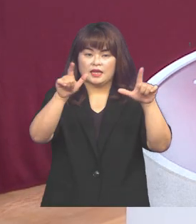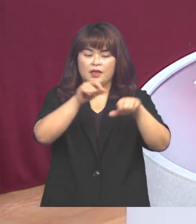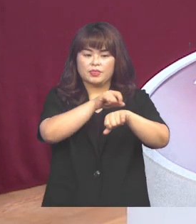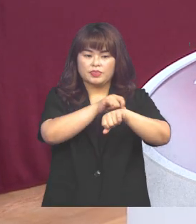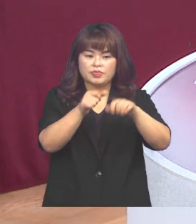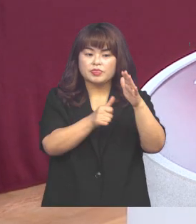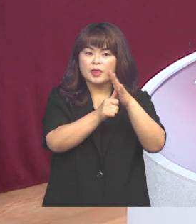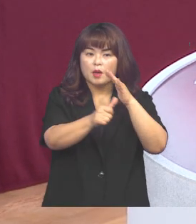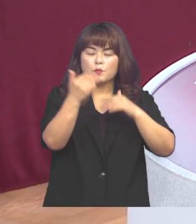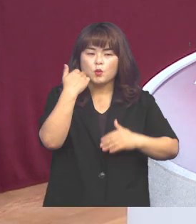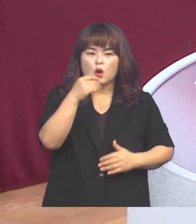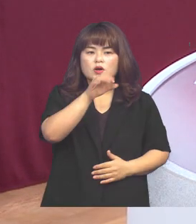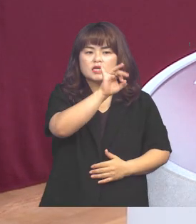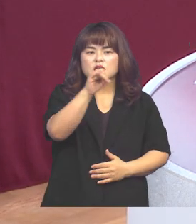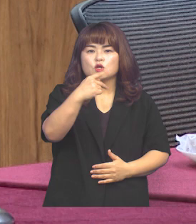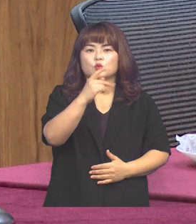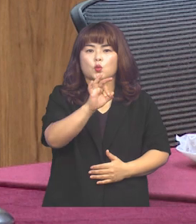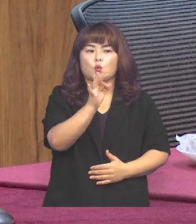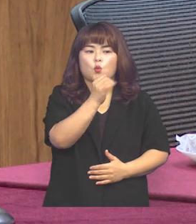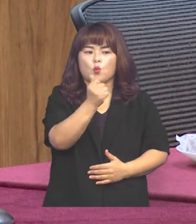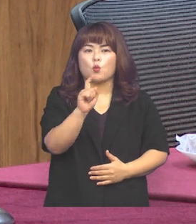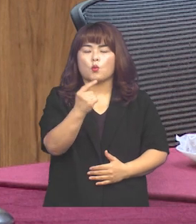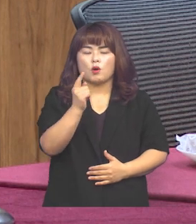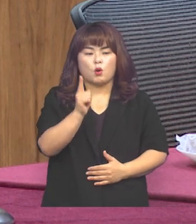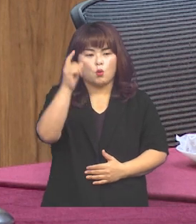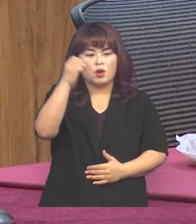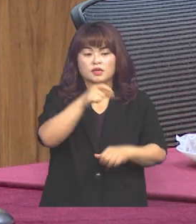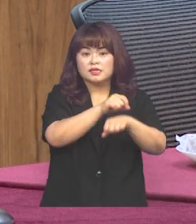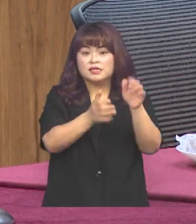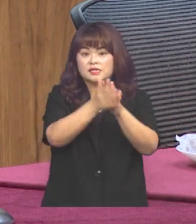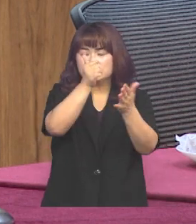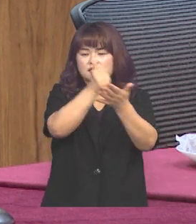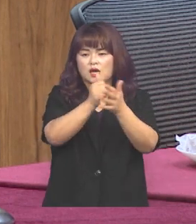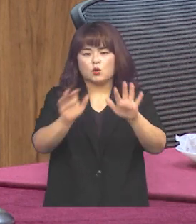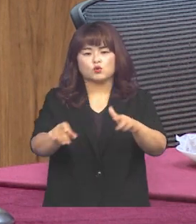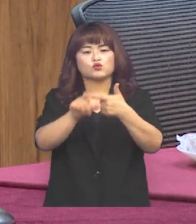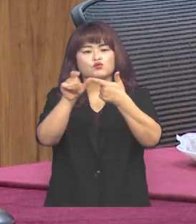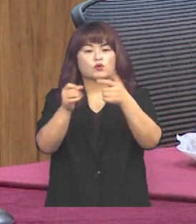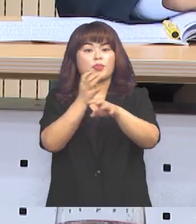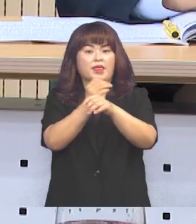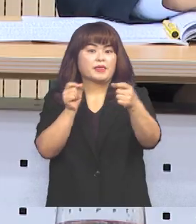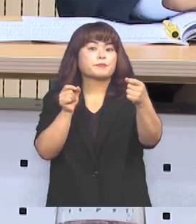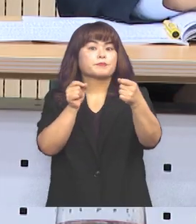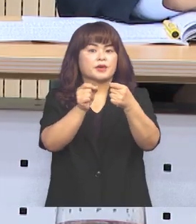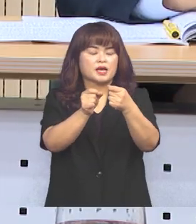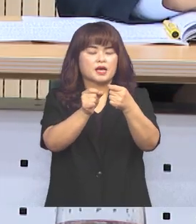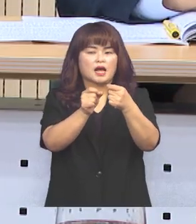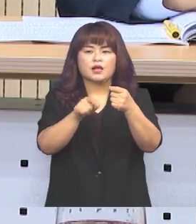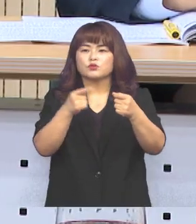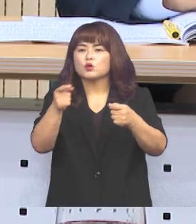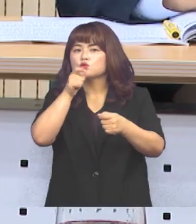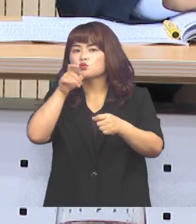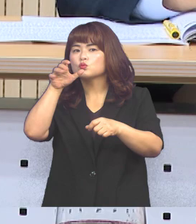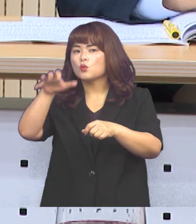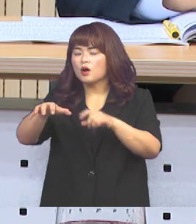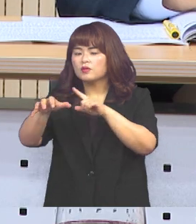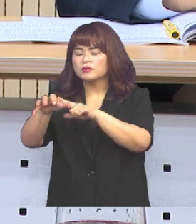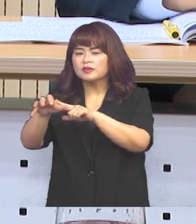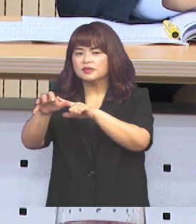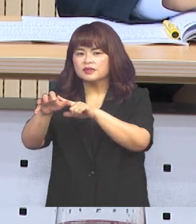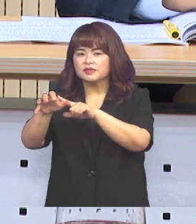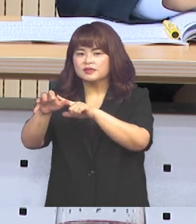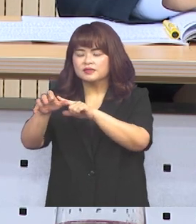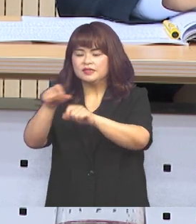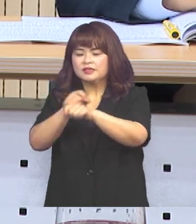이날 대표 회장직을 맡은 이동환 고양특례시장의 임기가 오는 6월 종료되면서 이재준